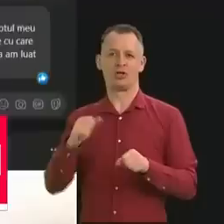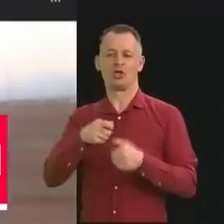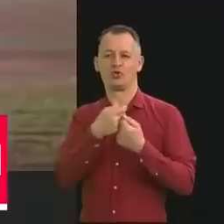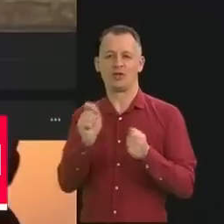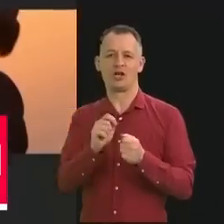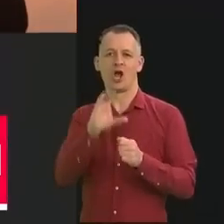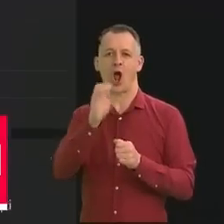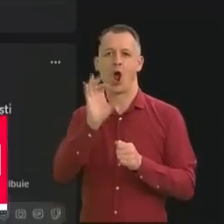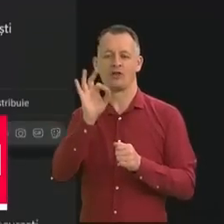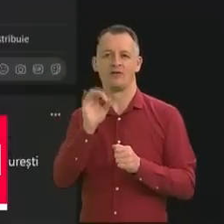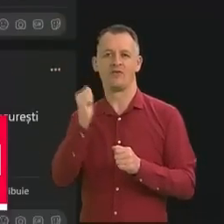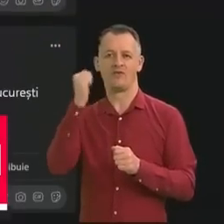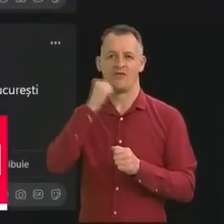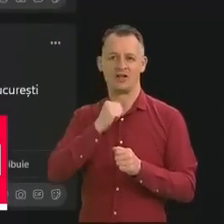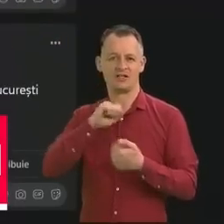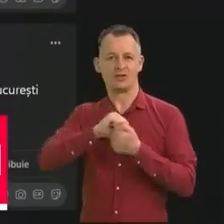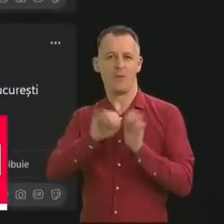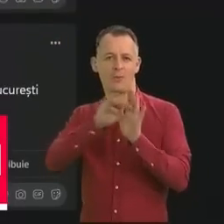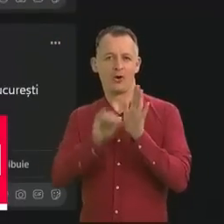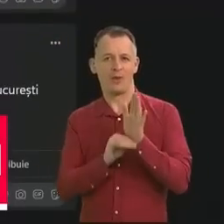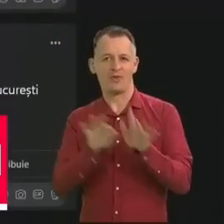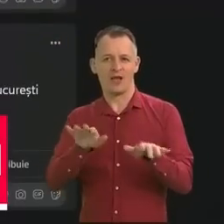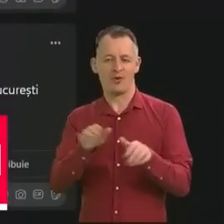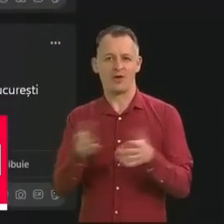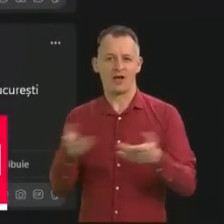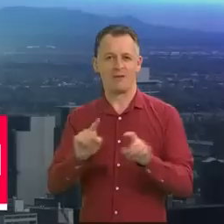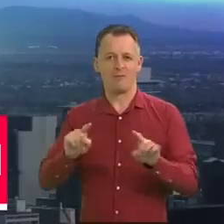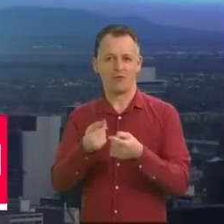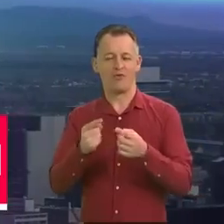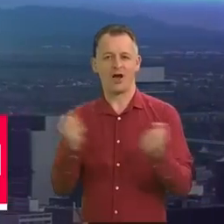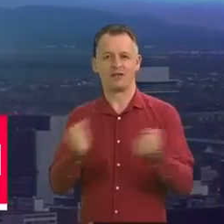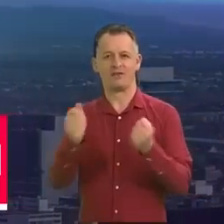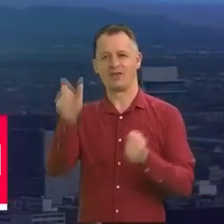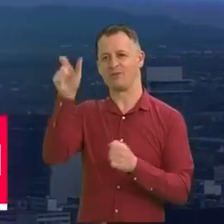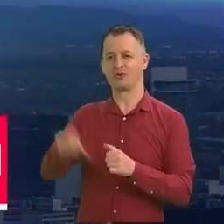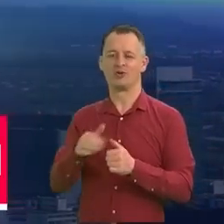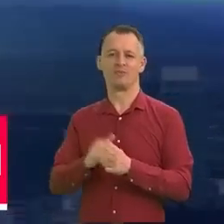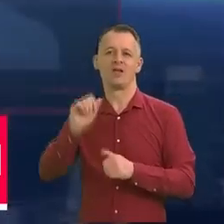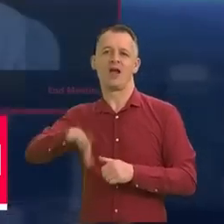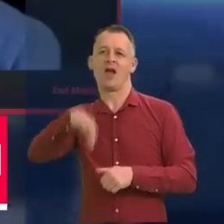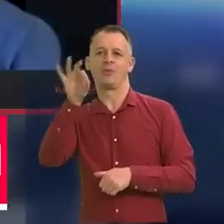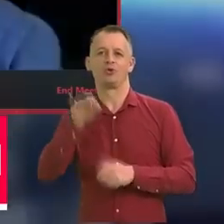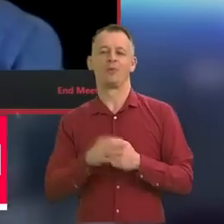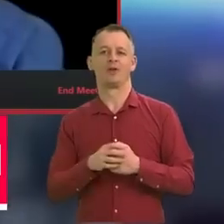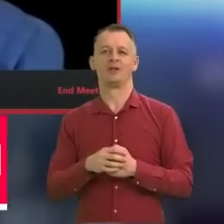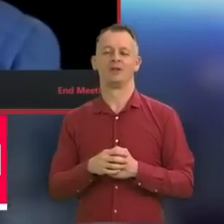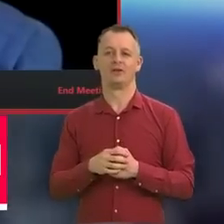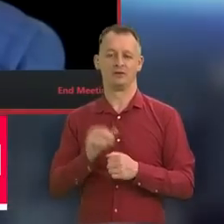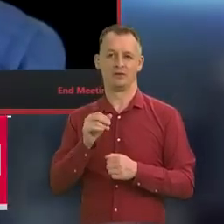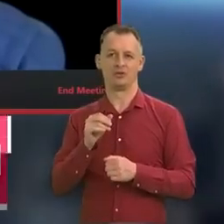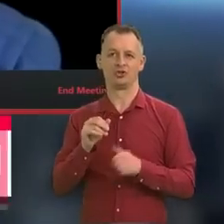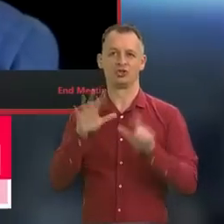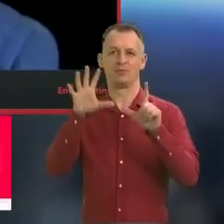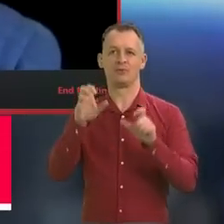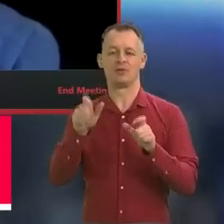unor conturi false sau boți, programe de calculator care simulează activitatea umană. M-am descoperit că este vorba de aproximativ